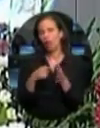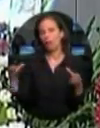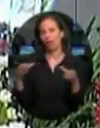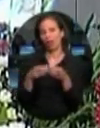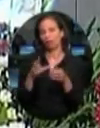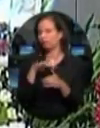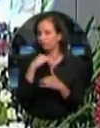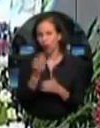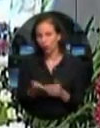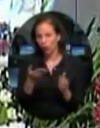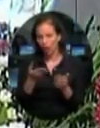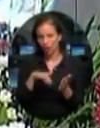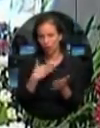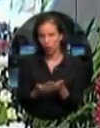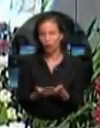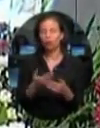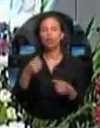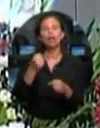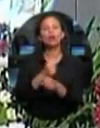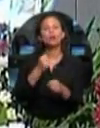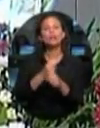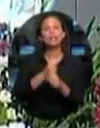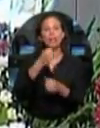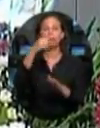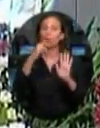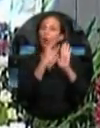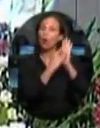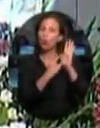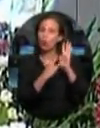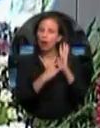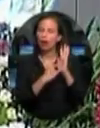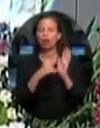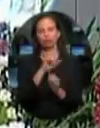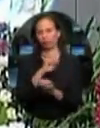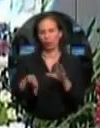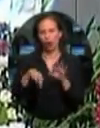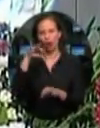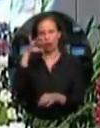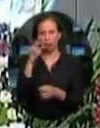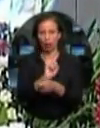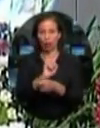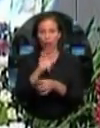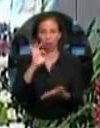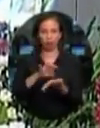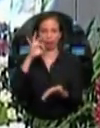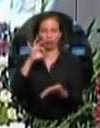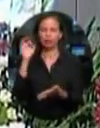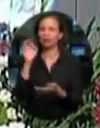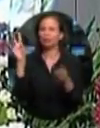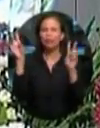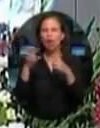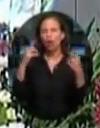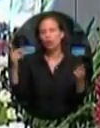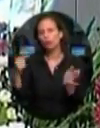כי כאשר אנחנו עושים חוקה אנחנו לא בוחנים אותה ברגע הנתון. זה לא משנה, זה לא נועד לא